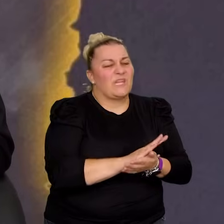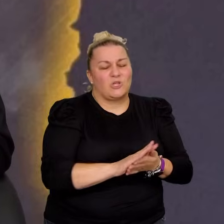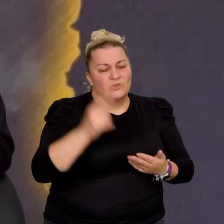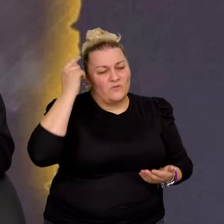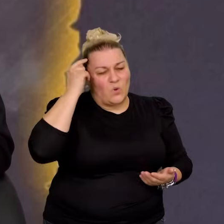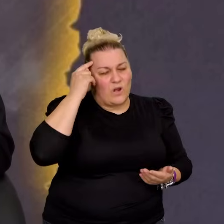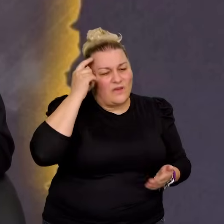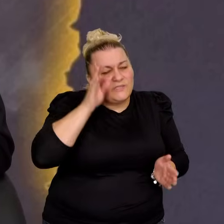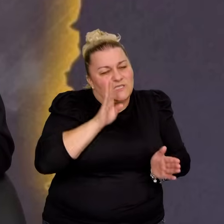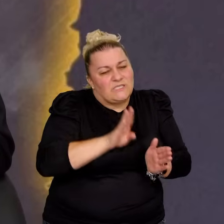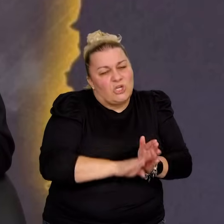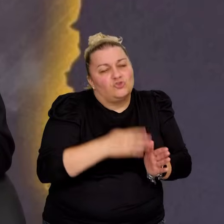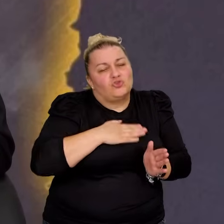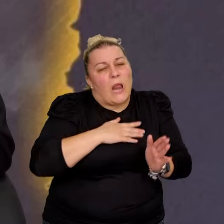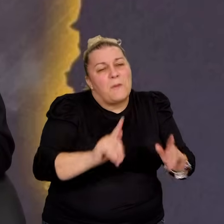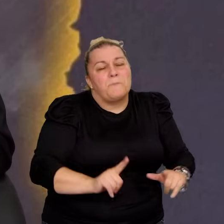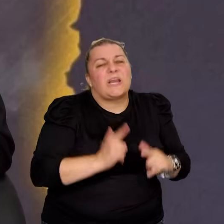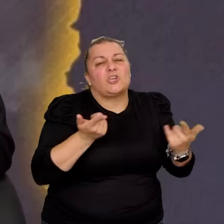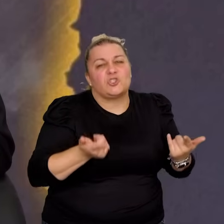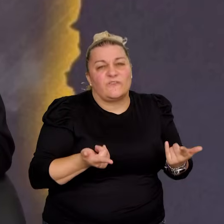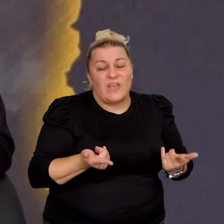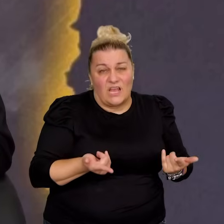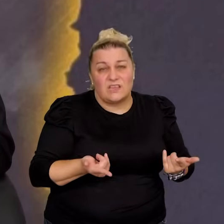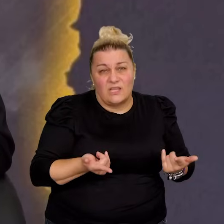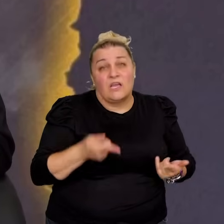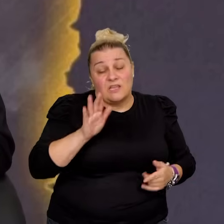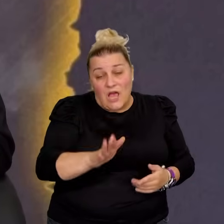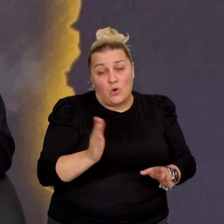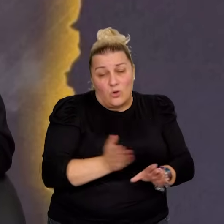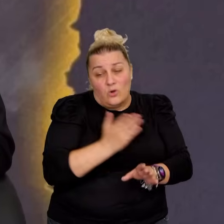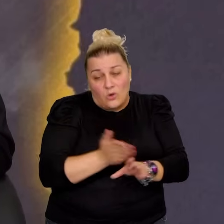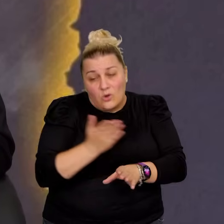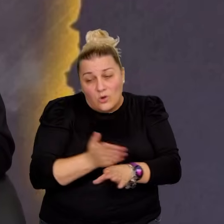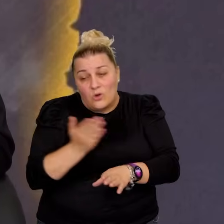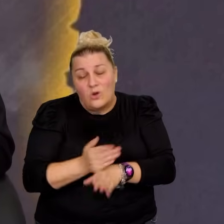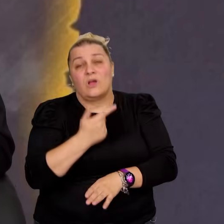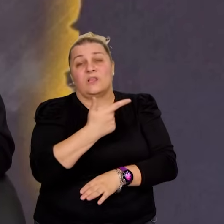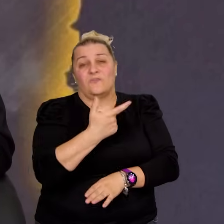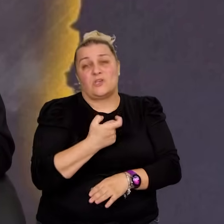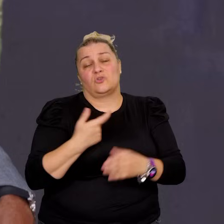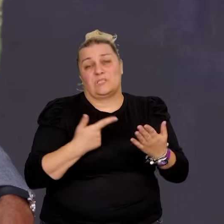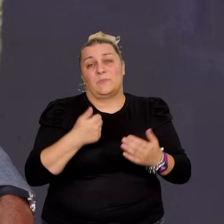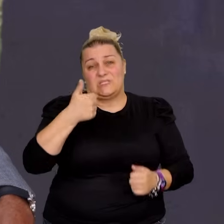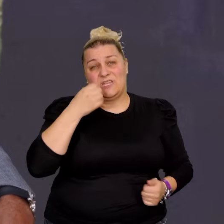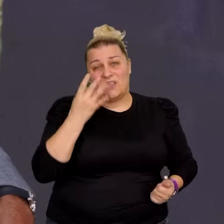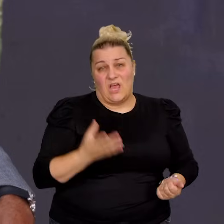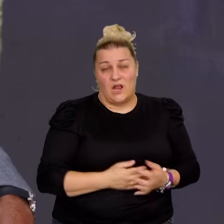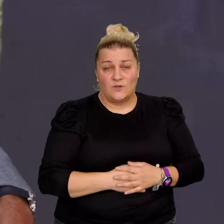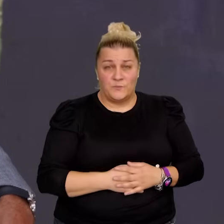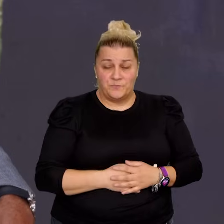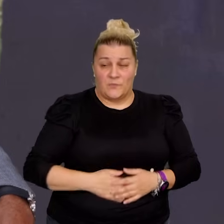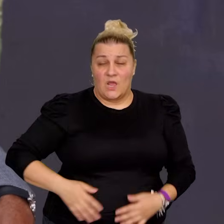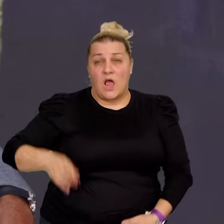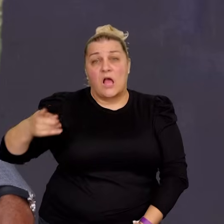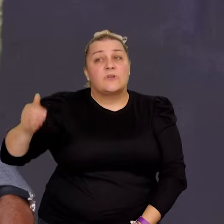razinu i misliš, a onda ću preživiti, ako preživim i tako, 271 dan. Niste znali ništa što